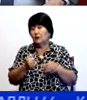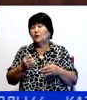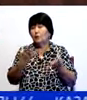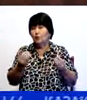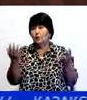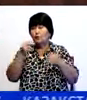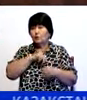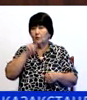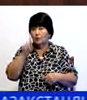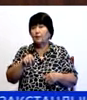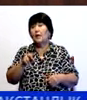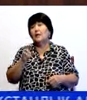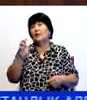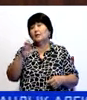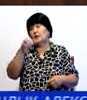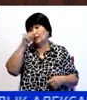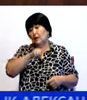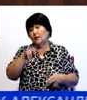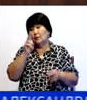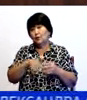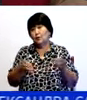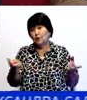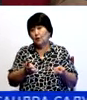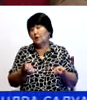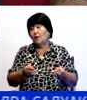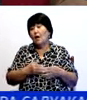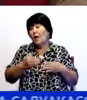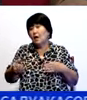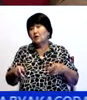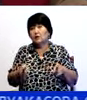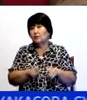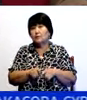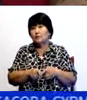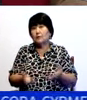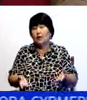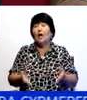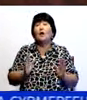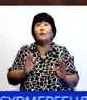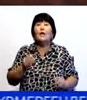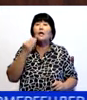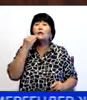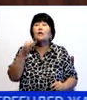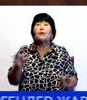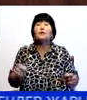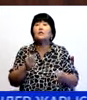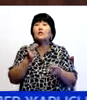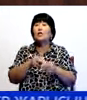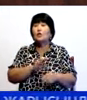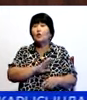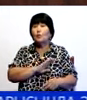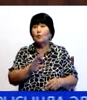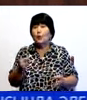жасатыңыздар, 42 айына дейін бітіруге жұмыс жасау керек. Асып кетсе, ар жағында 15 жыл. Бірақ сапасына ешқандай кедергі болмау